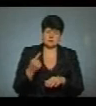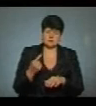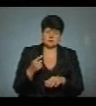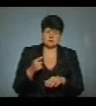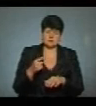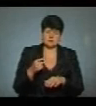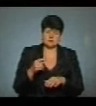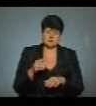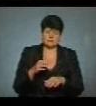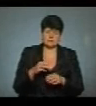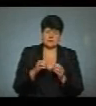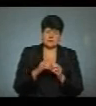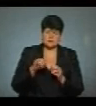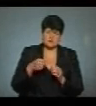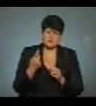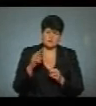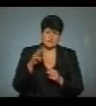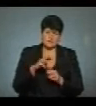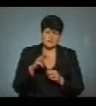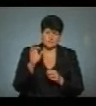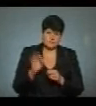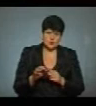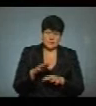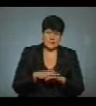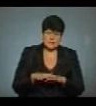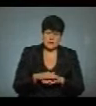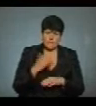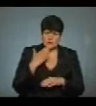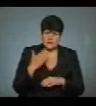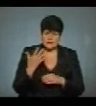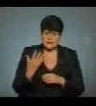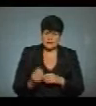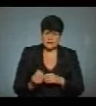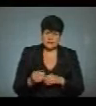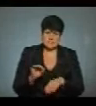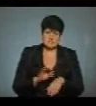8,1% населення. І в останні дні